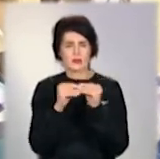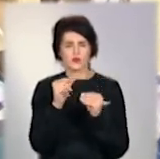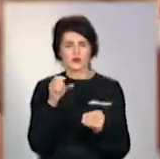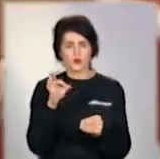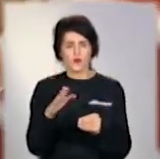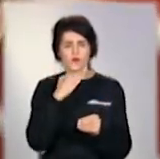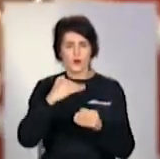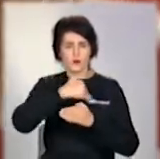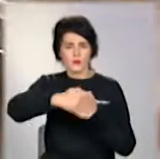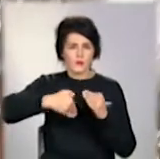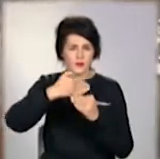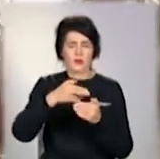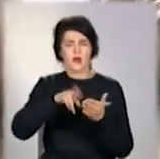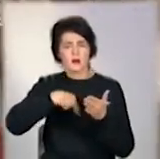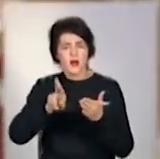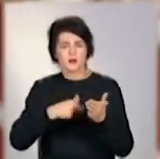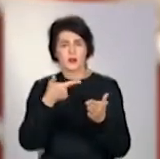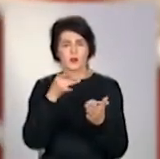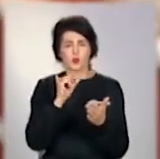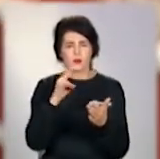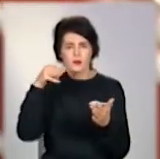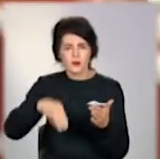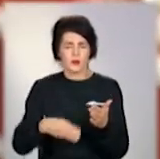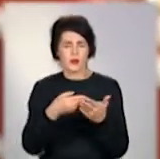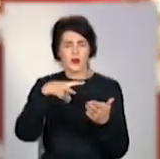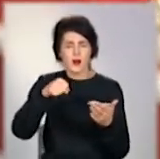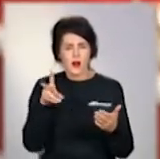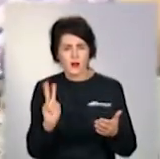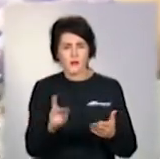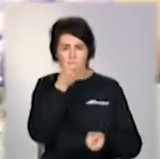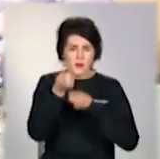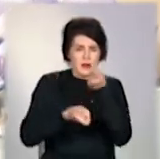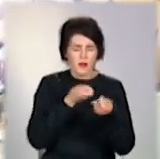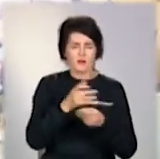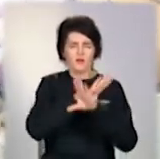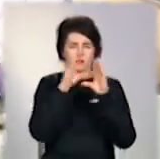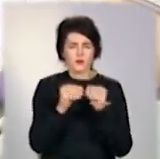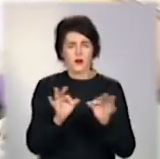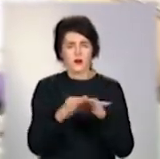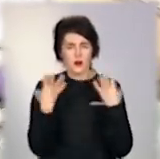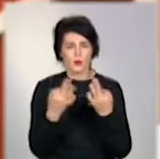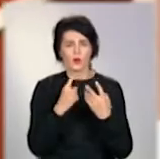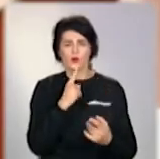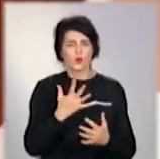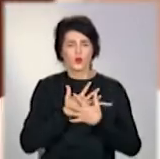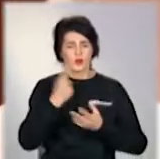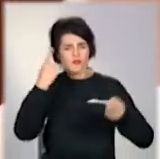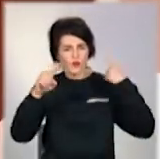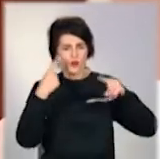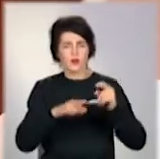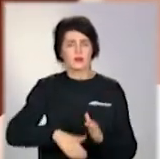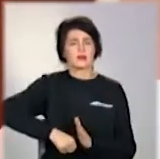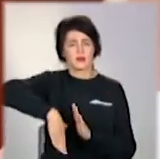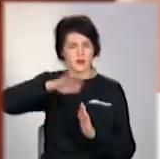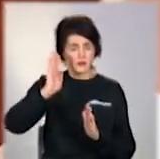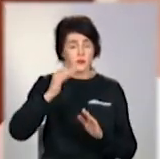слоїв краски, ґрунту, лака, проклейка, от всіх цих нюансів. Розповідає, любов до творчості має ще з